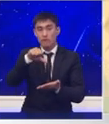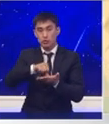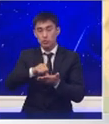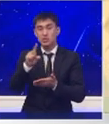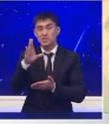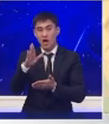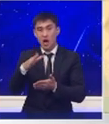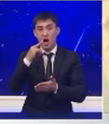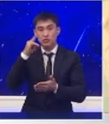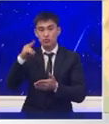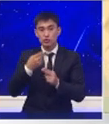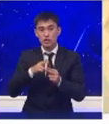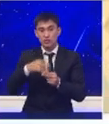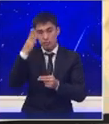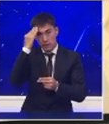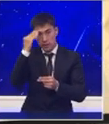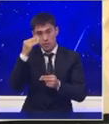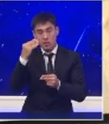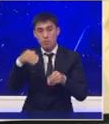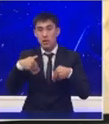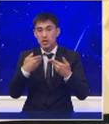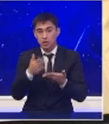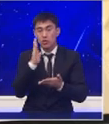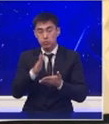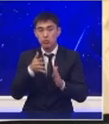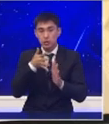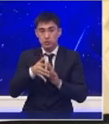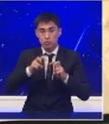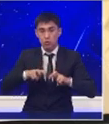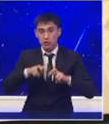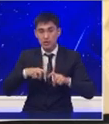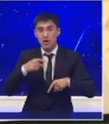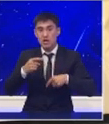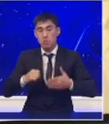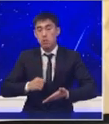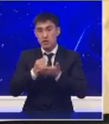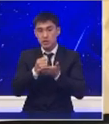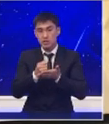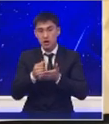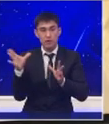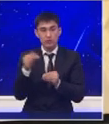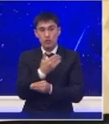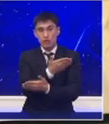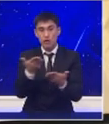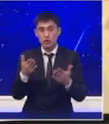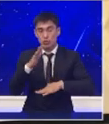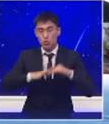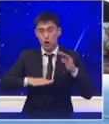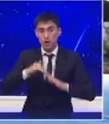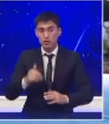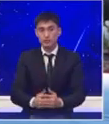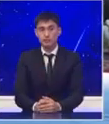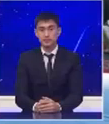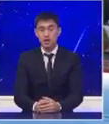за озвученные инициативы, то предложение будет рассмотрено и поддержано. Все в ваших руках.